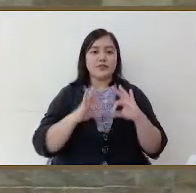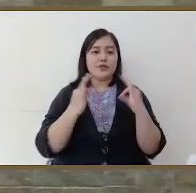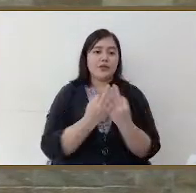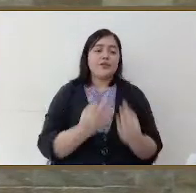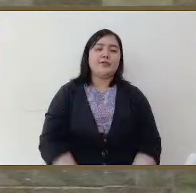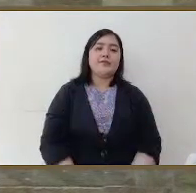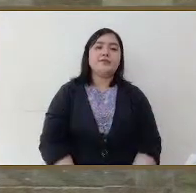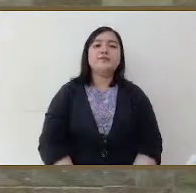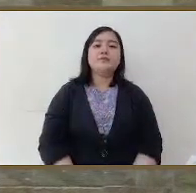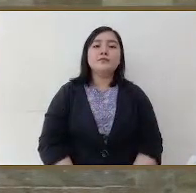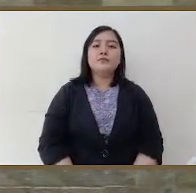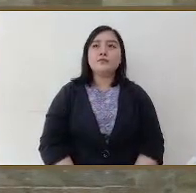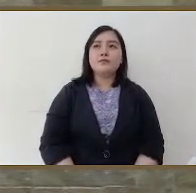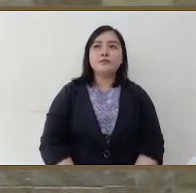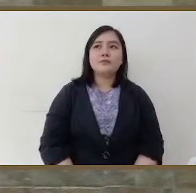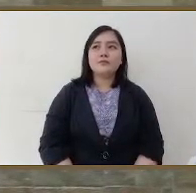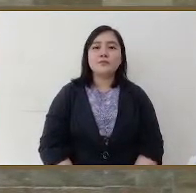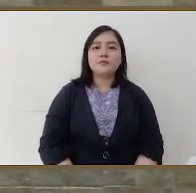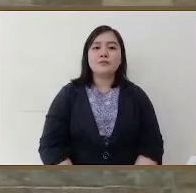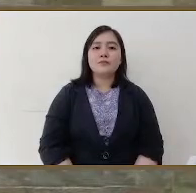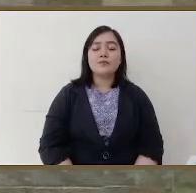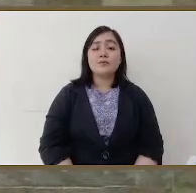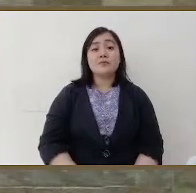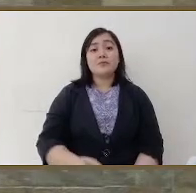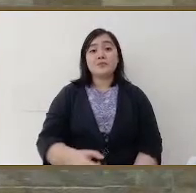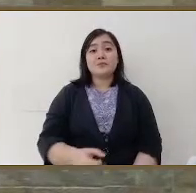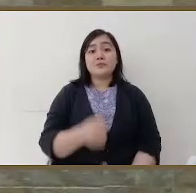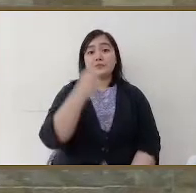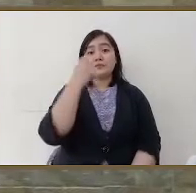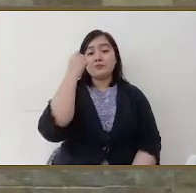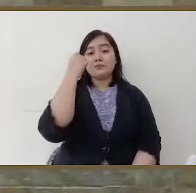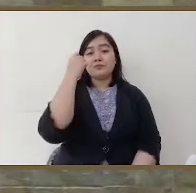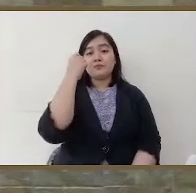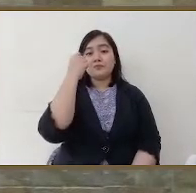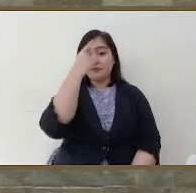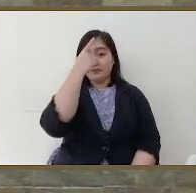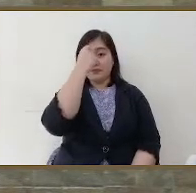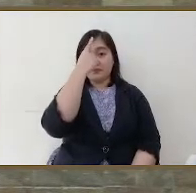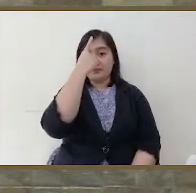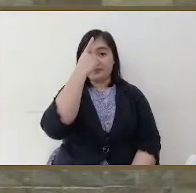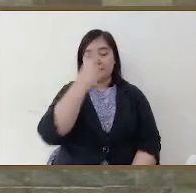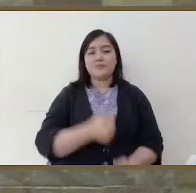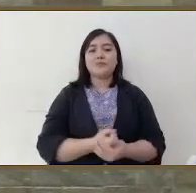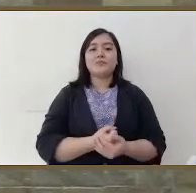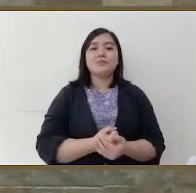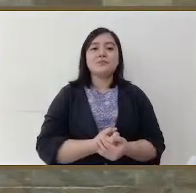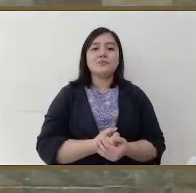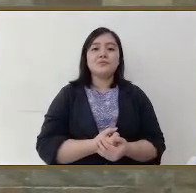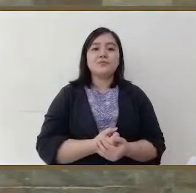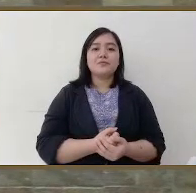Tandaan niyo po ito, mga kapatid. Ang isang pamilya na merong Diyos, yan yung pamilya na merong gobyerno.